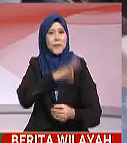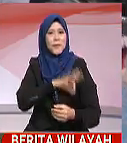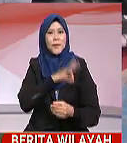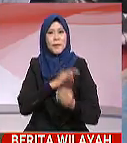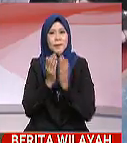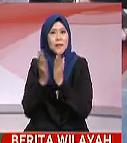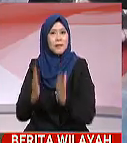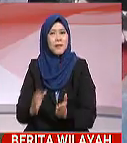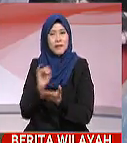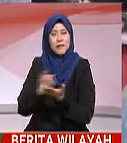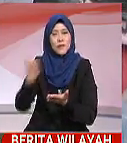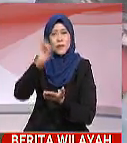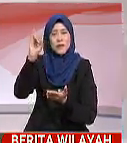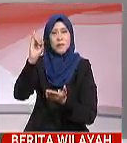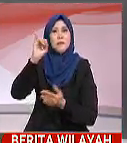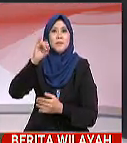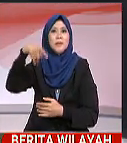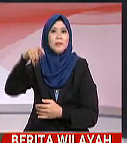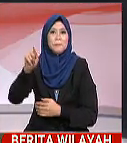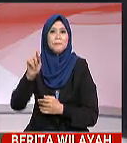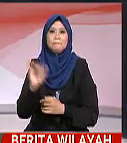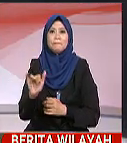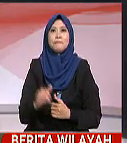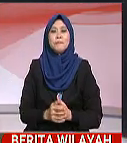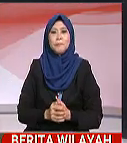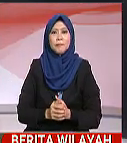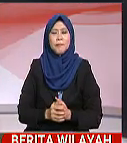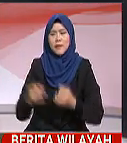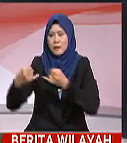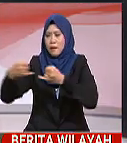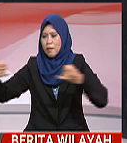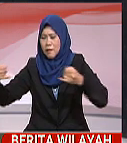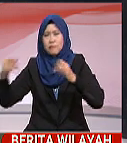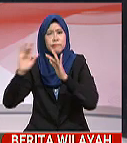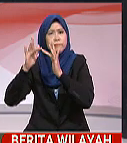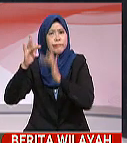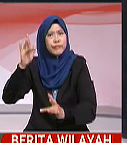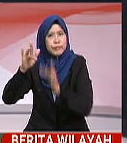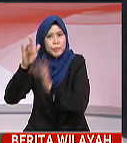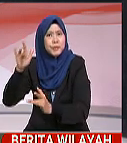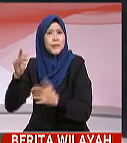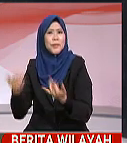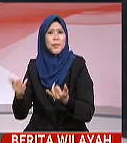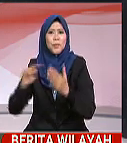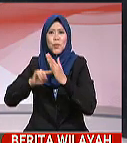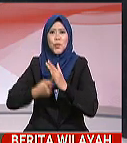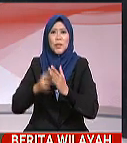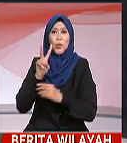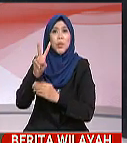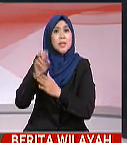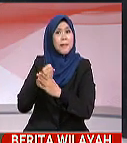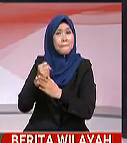pelajar institusi pengajian tinggi. Talian tu terputus-putus. Masalah ini saya menghadapi sejak dua semester